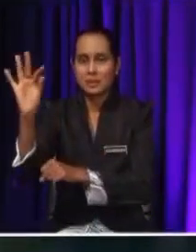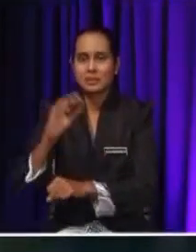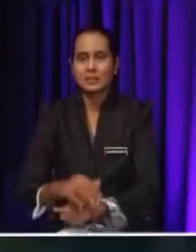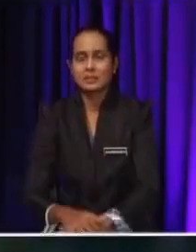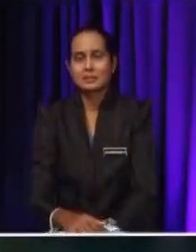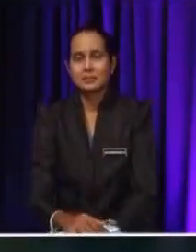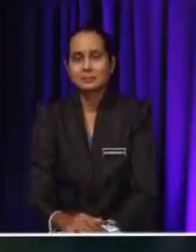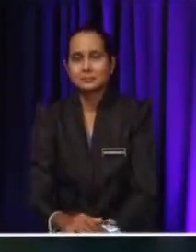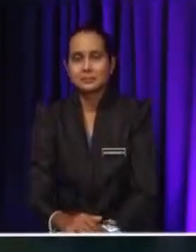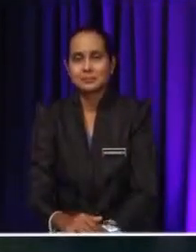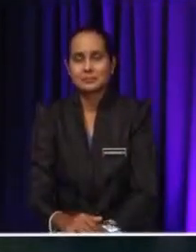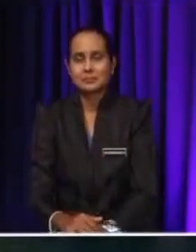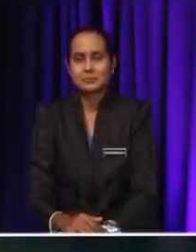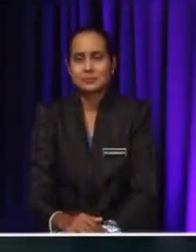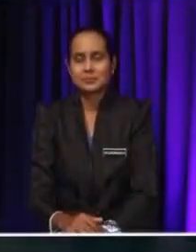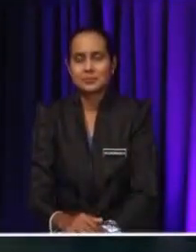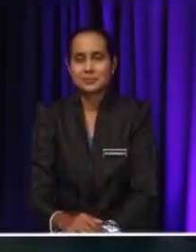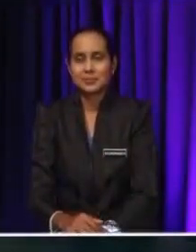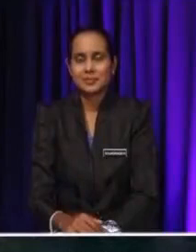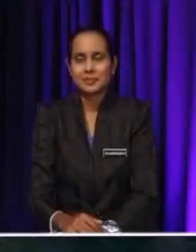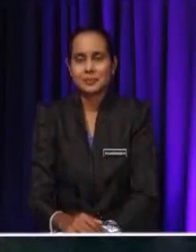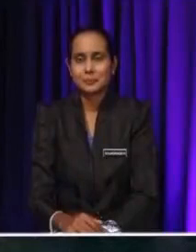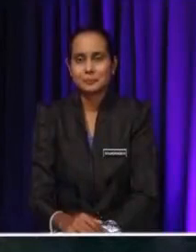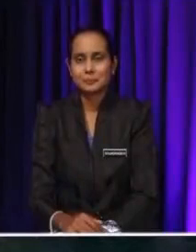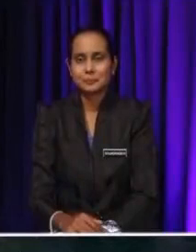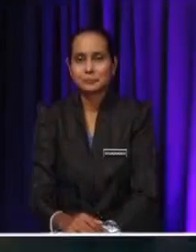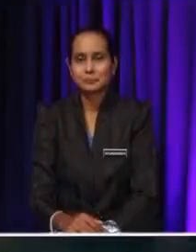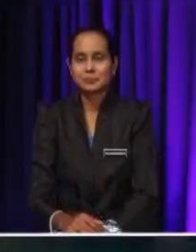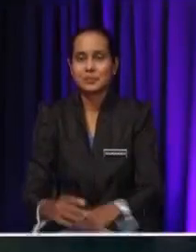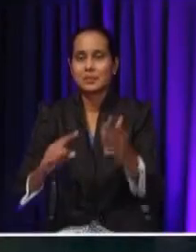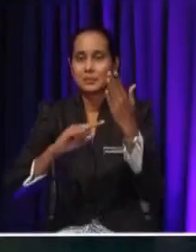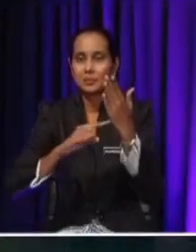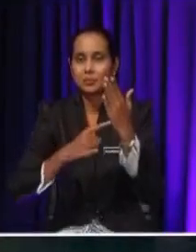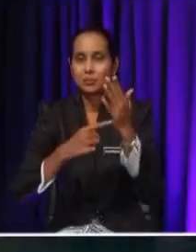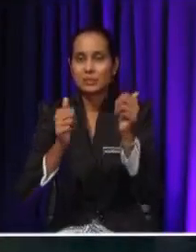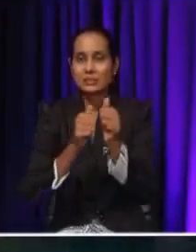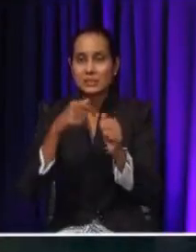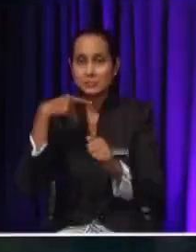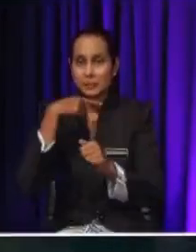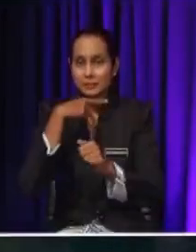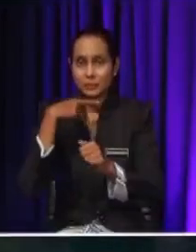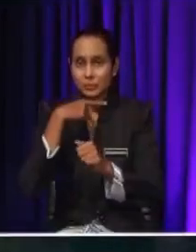jadi kita bisa saja boleh boleh tapi saja ini dimuliakan dengan pantun